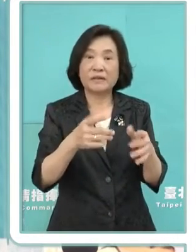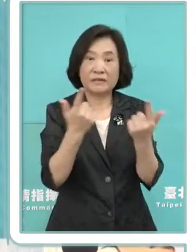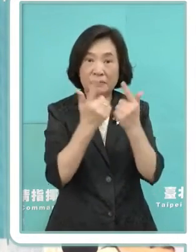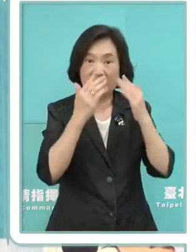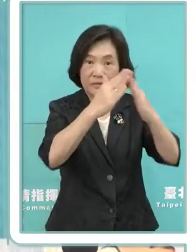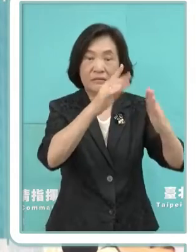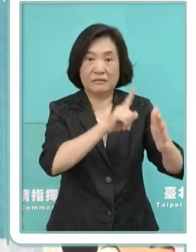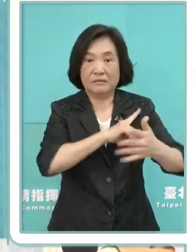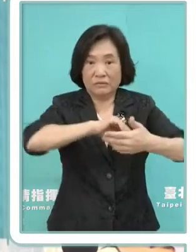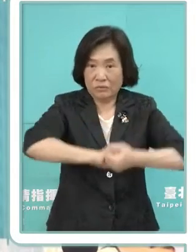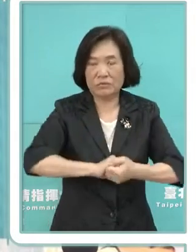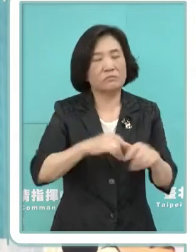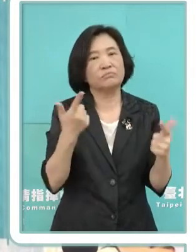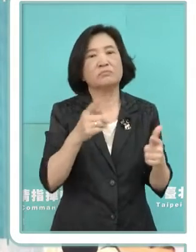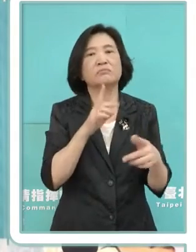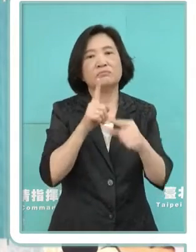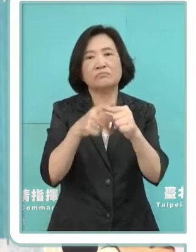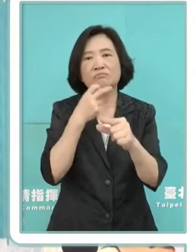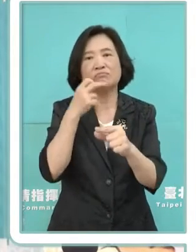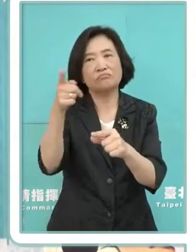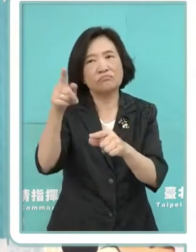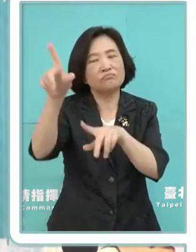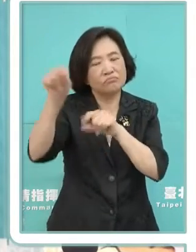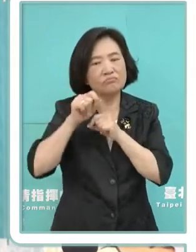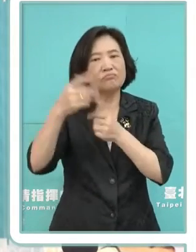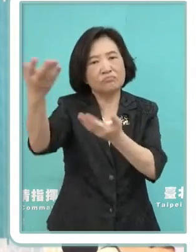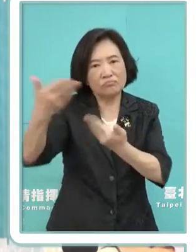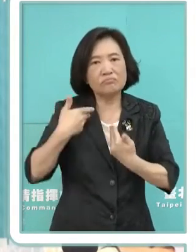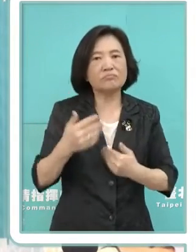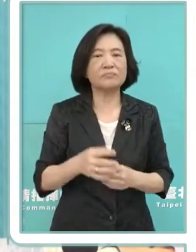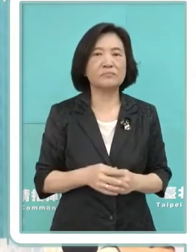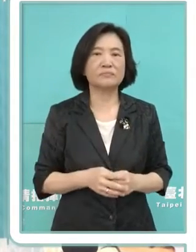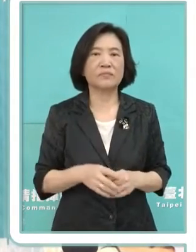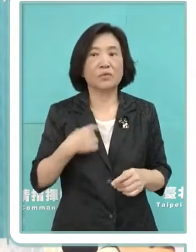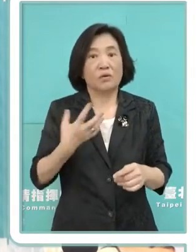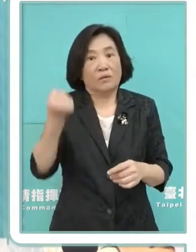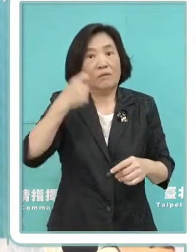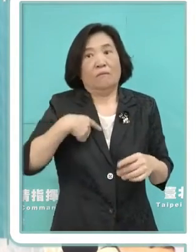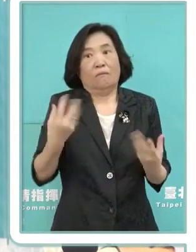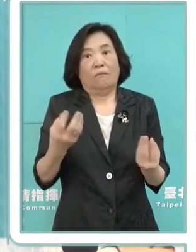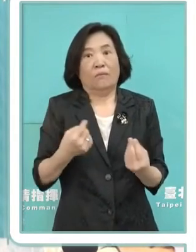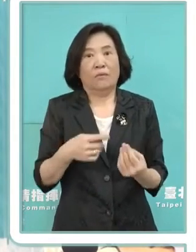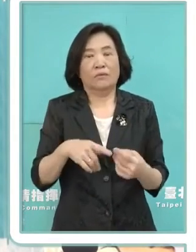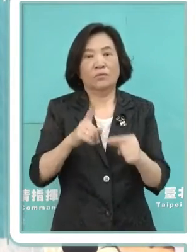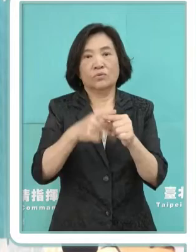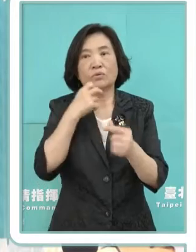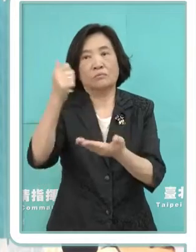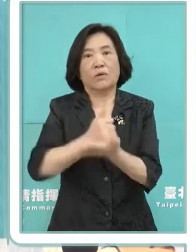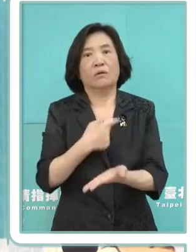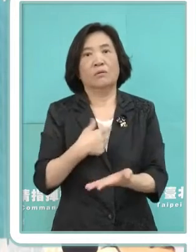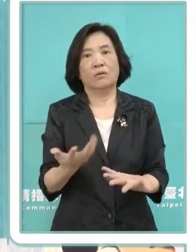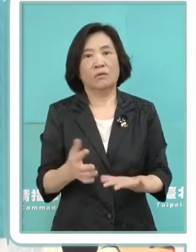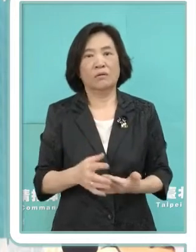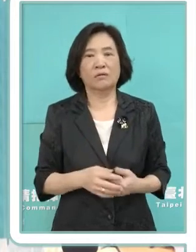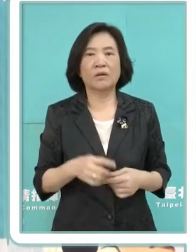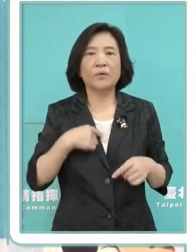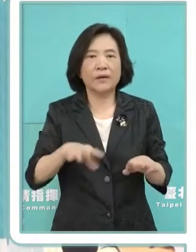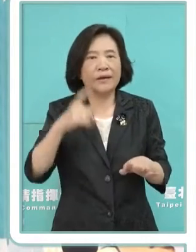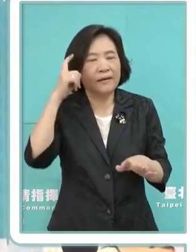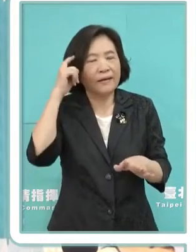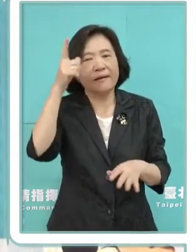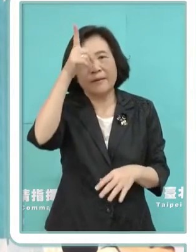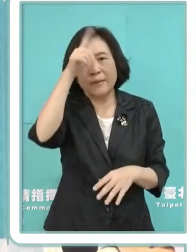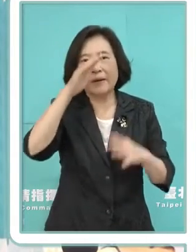台北市自己单独决定，还是其实我们根本就没有权利决定，还是中央发给我们的。不过我是可以理